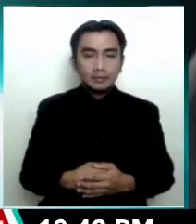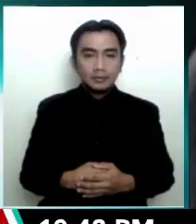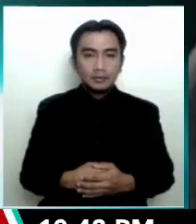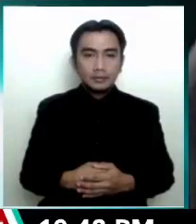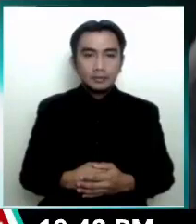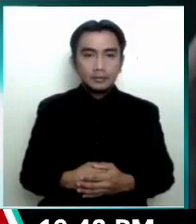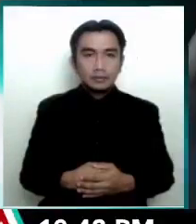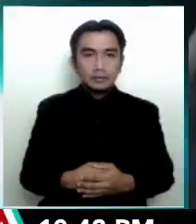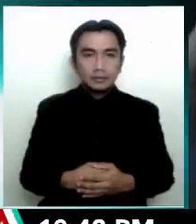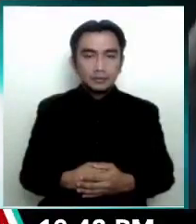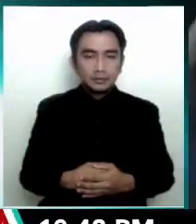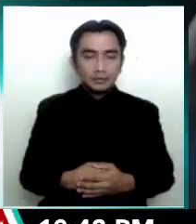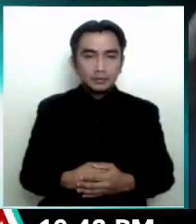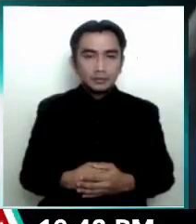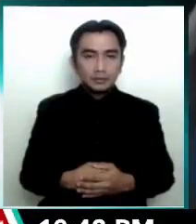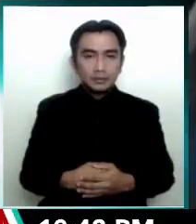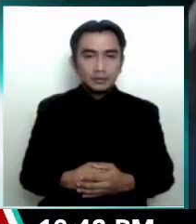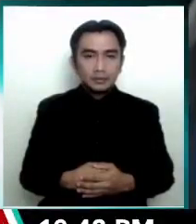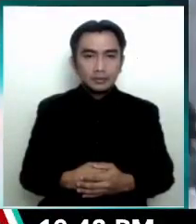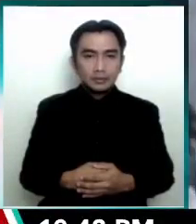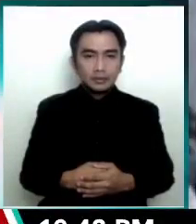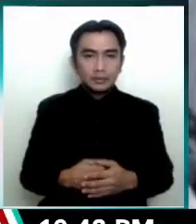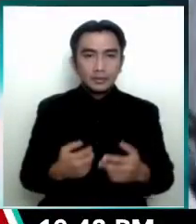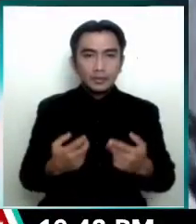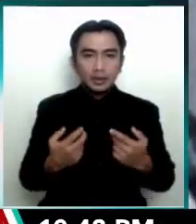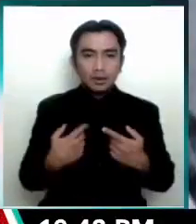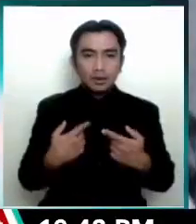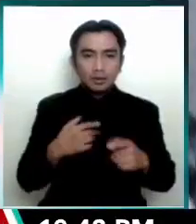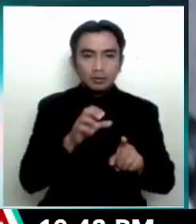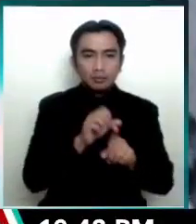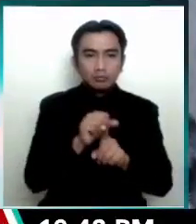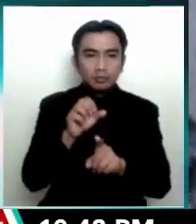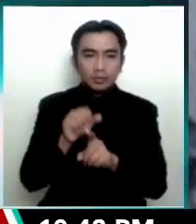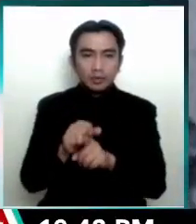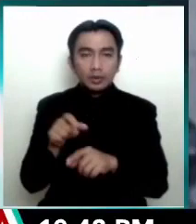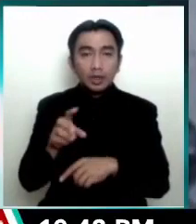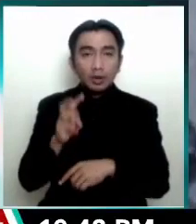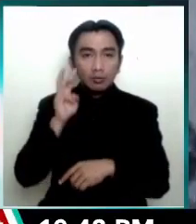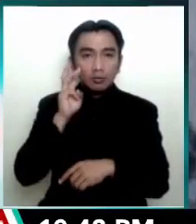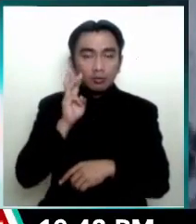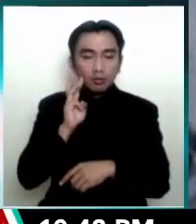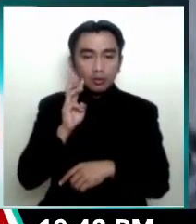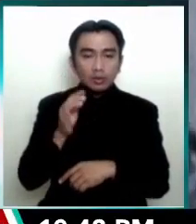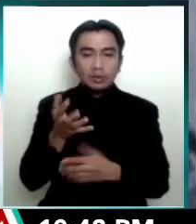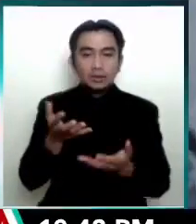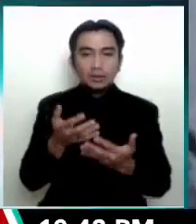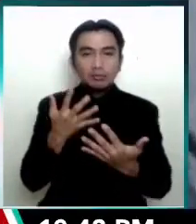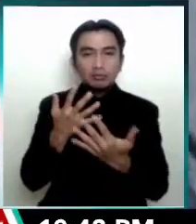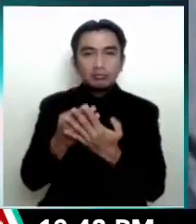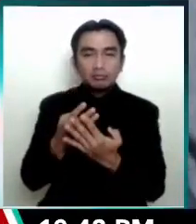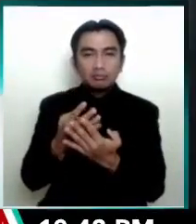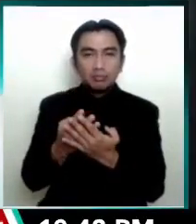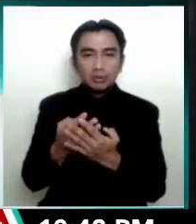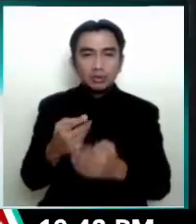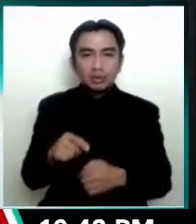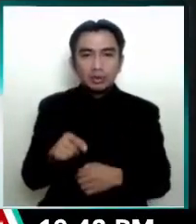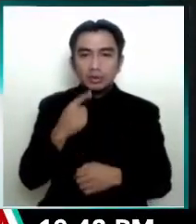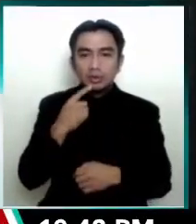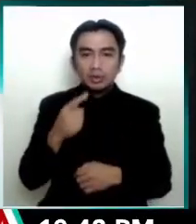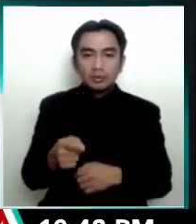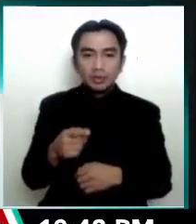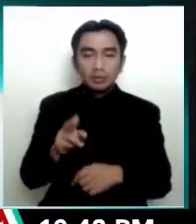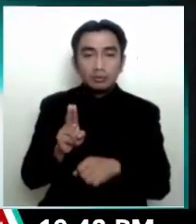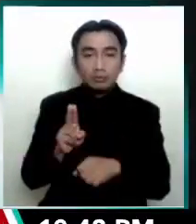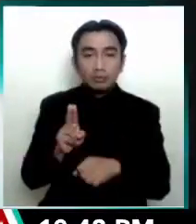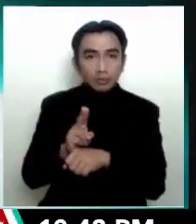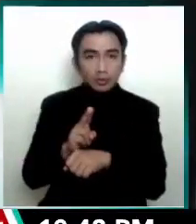Galong-galong lambanog na samsam sa loob ng New Bilibid Prison. Ayon sa Bureau of Corrections, yeast na sangkap sa paggawa ng